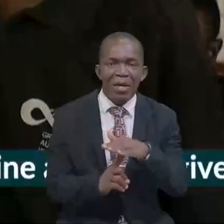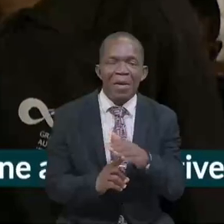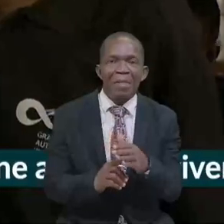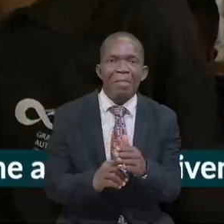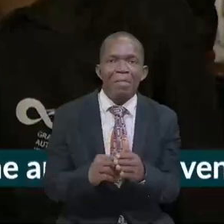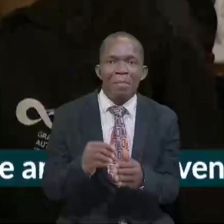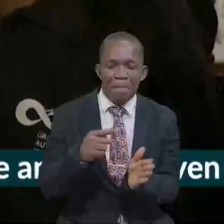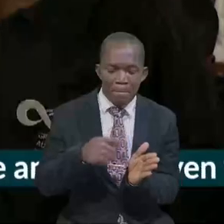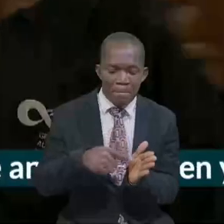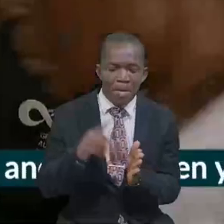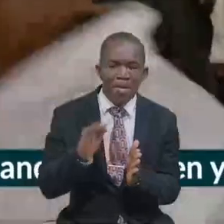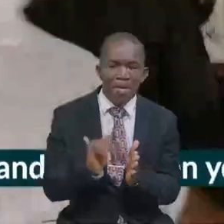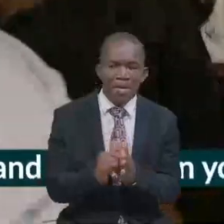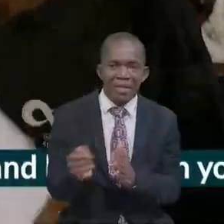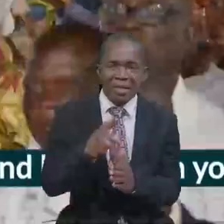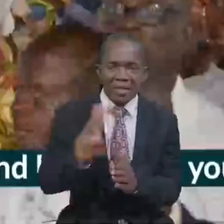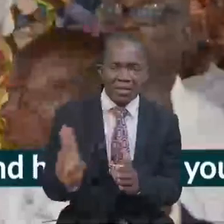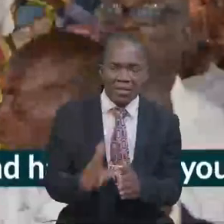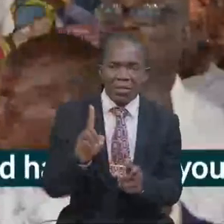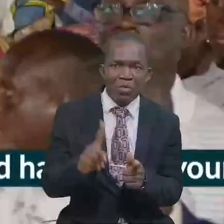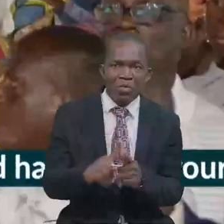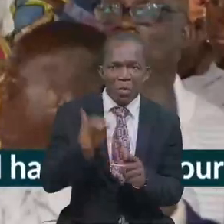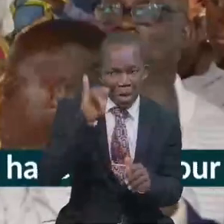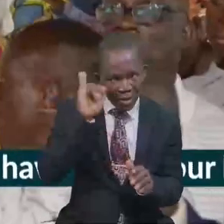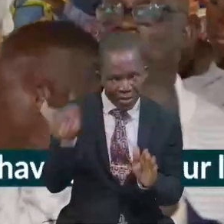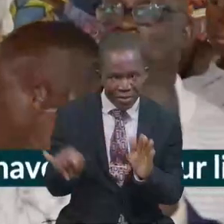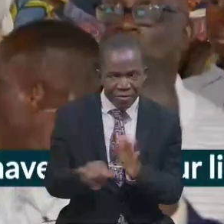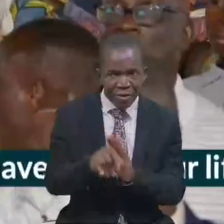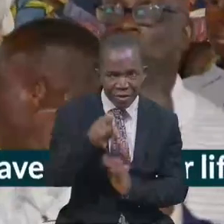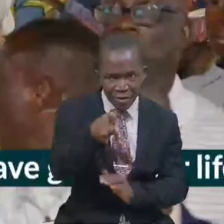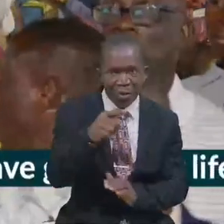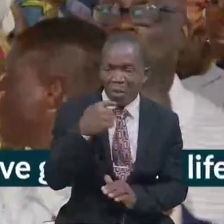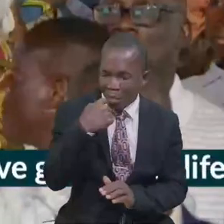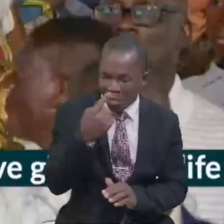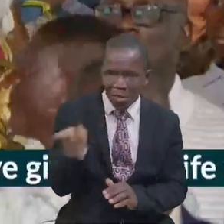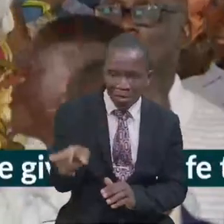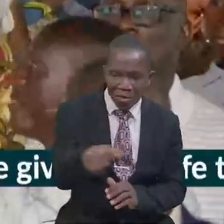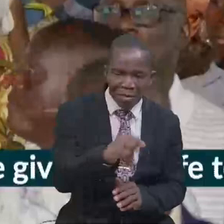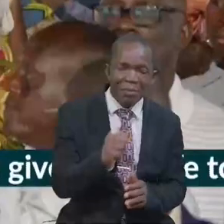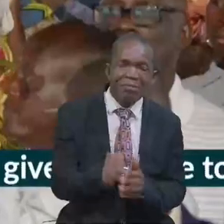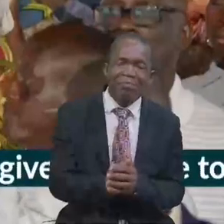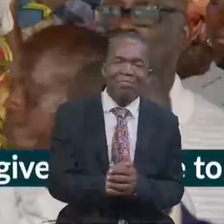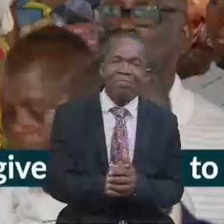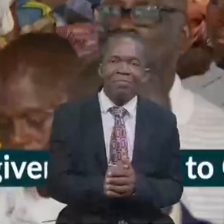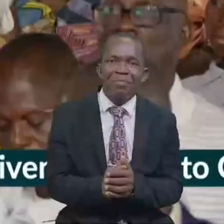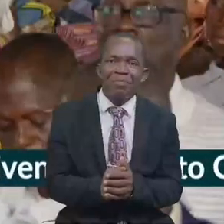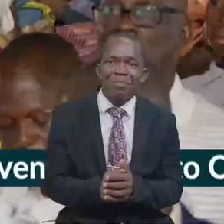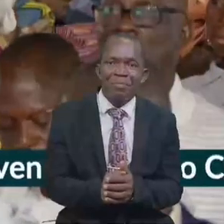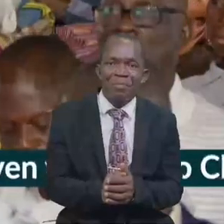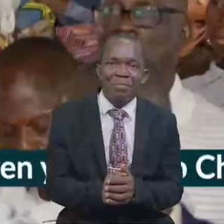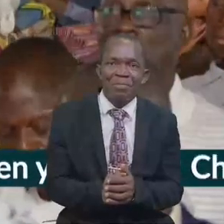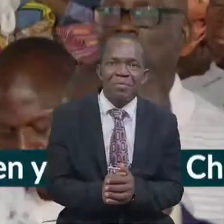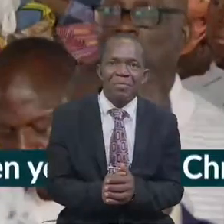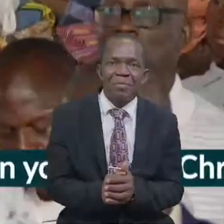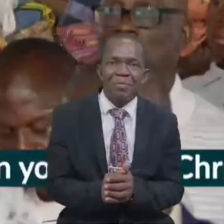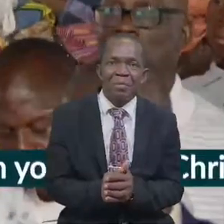Donc conseillez, occupons-nous rapidement de ceux-là qui ont donné leur vie ce soir. Là où vous êtes dans l'église locale, sur le